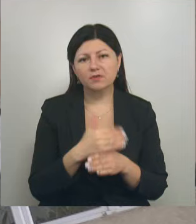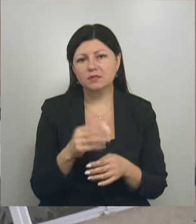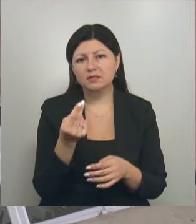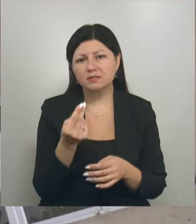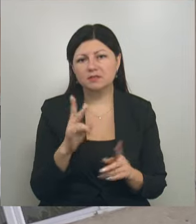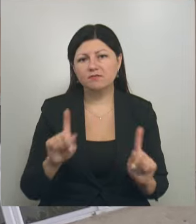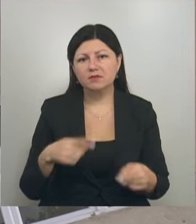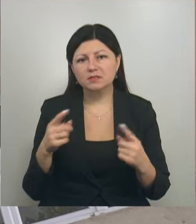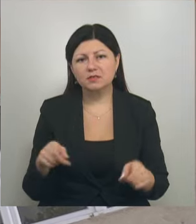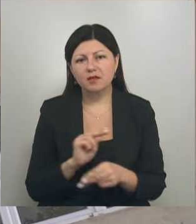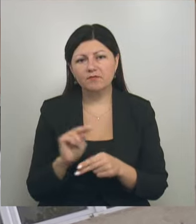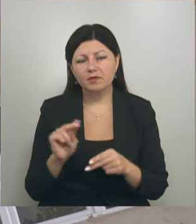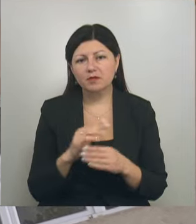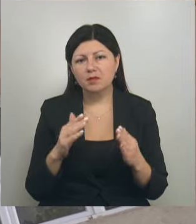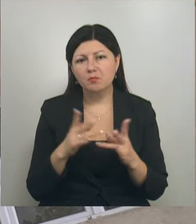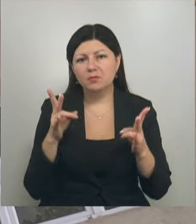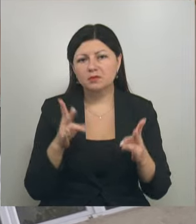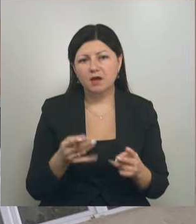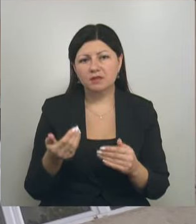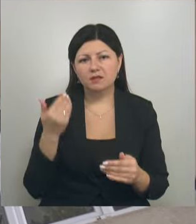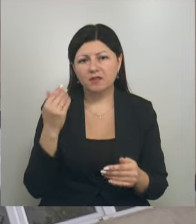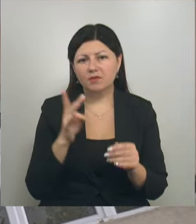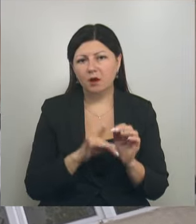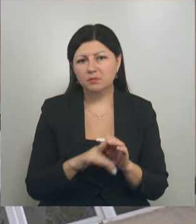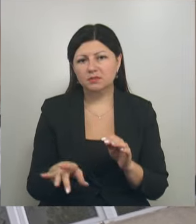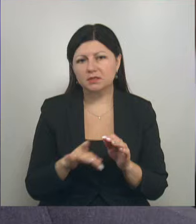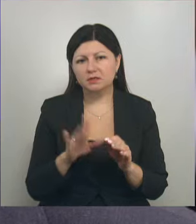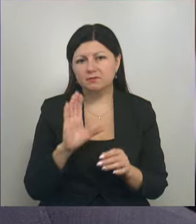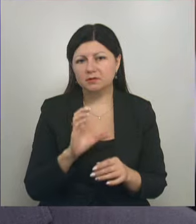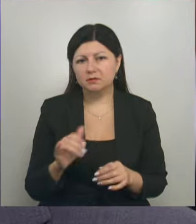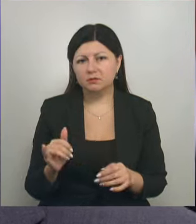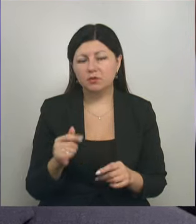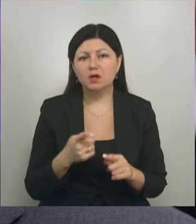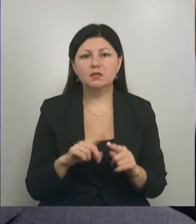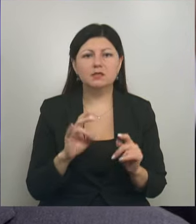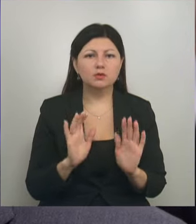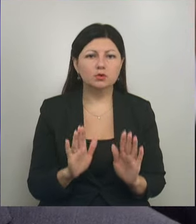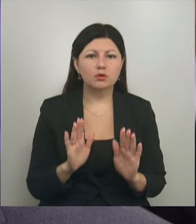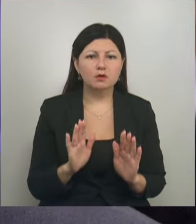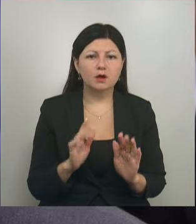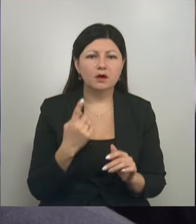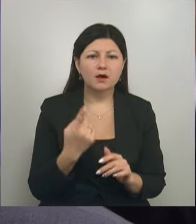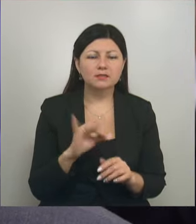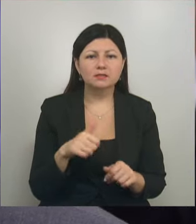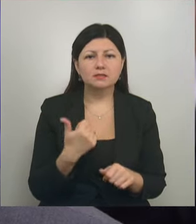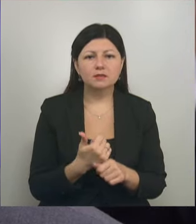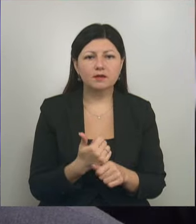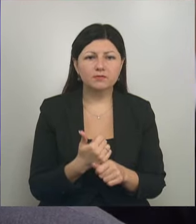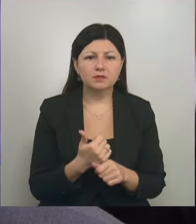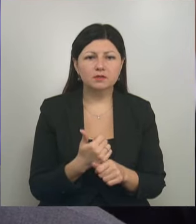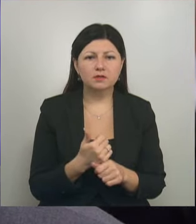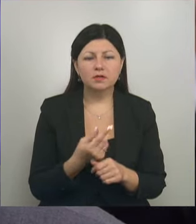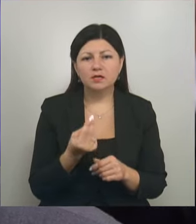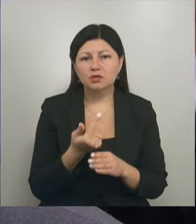на восстановление домов, пострадавших от недавних обстрелов ВСУ. Это не только один из главных